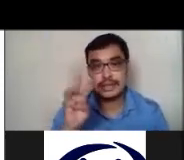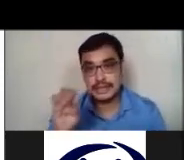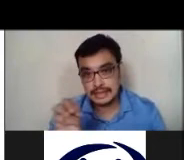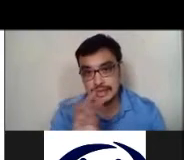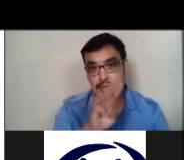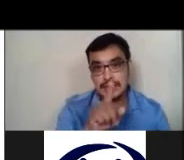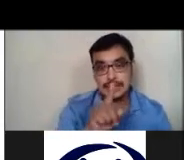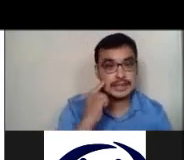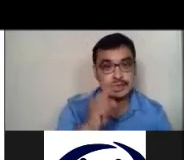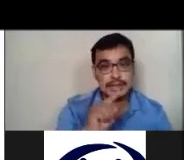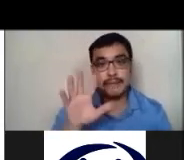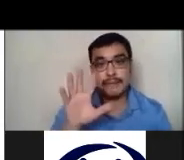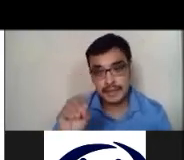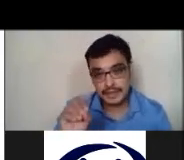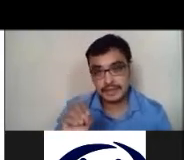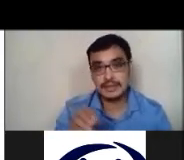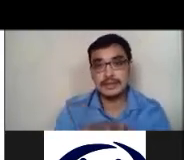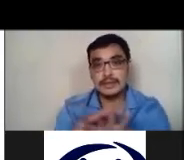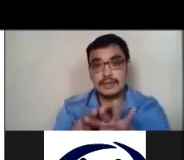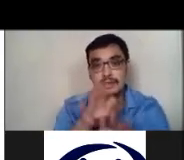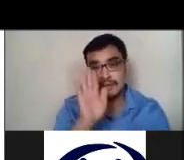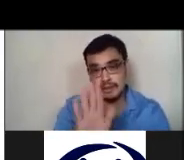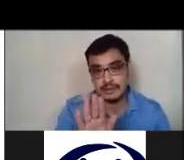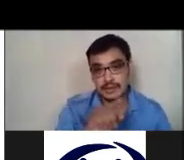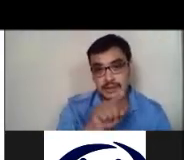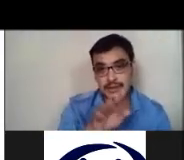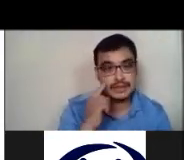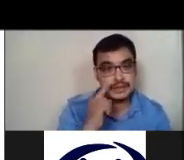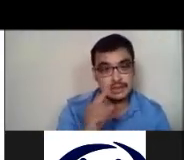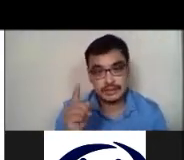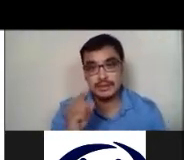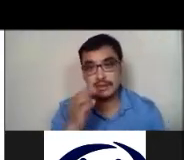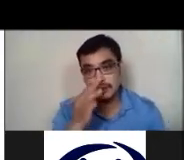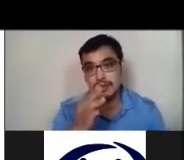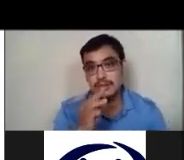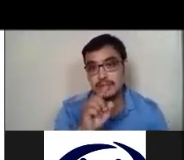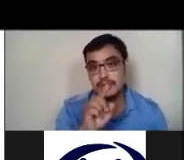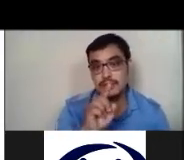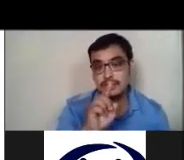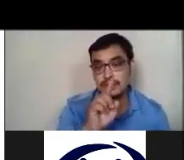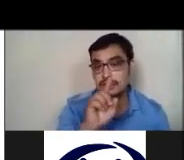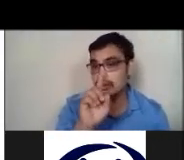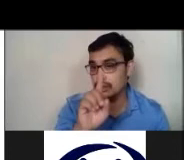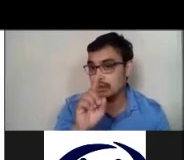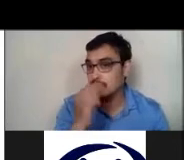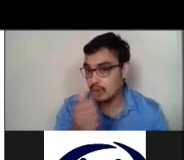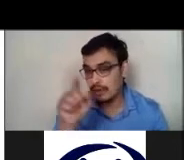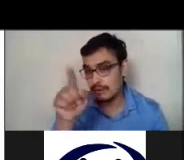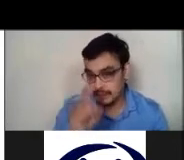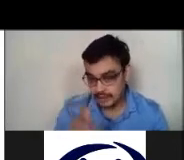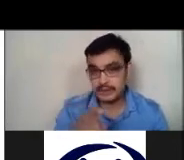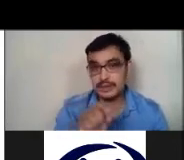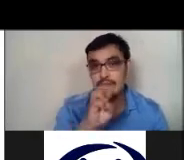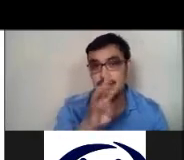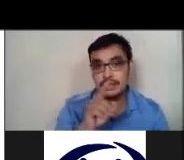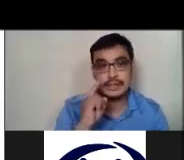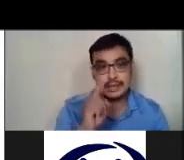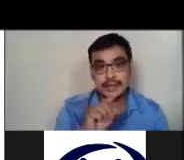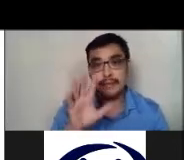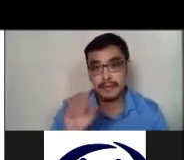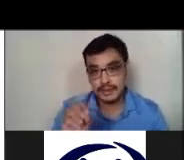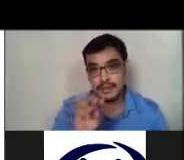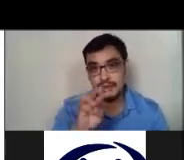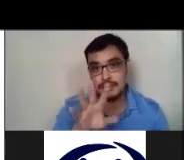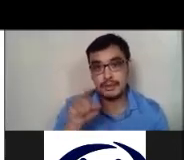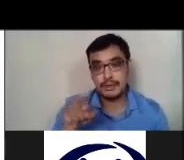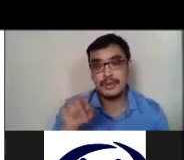19-30 र 31-50 चाहिँ एकदम धेरै छ, 19-30 41.6% र अर्को 31-50